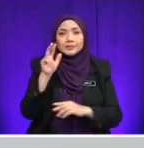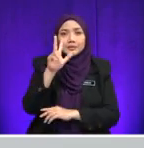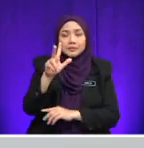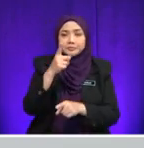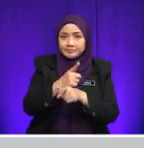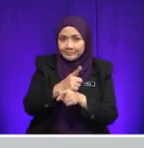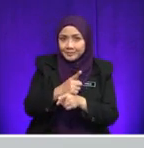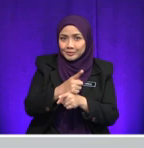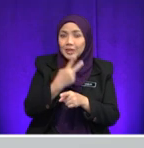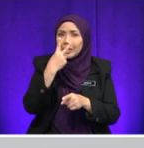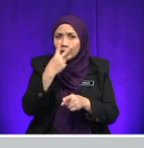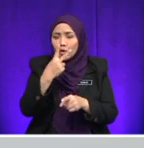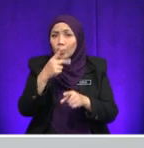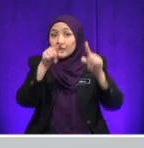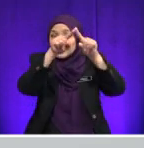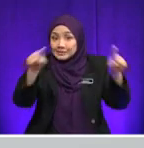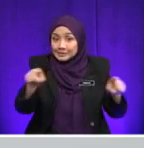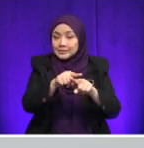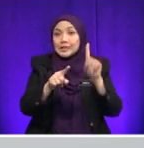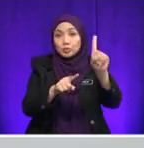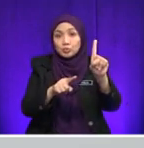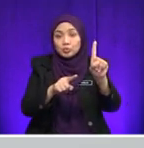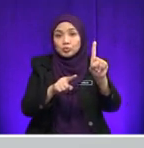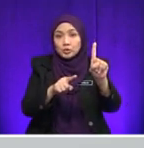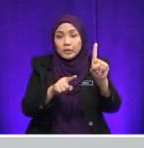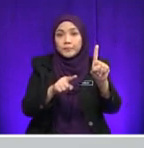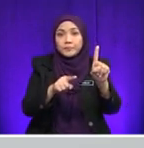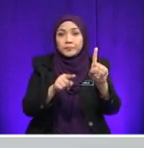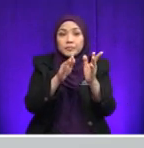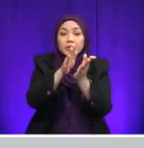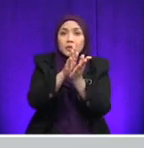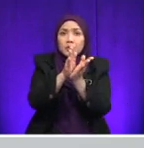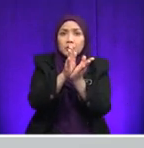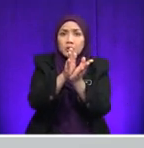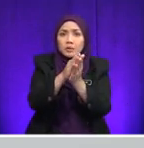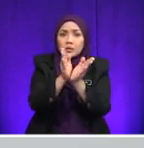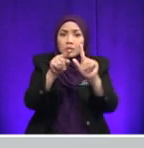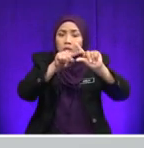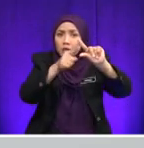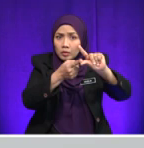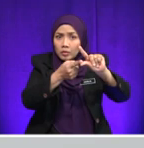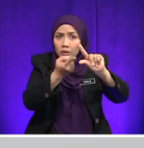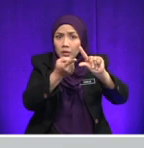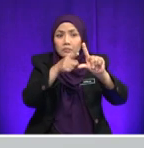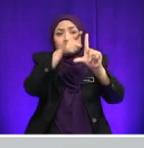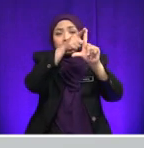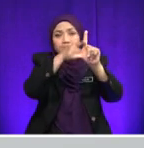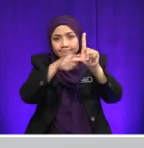yang pertama segitiga pertama ini adalah segitiga bersudut yaitu segitiga segitiga